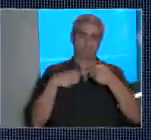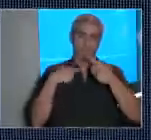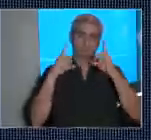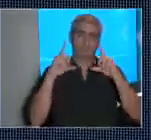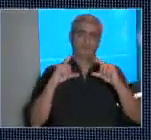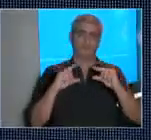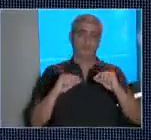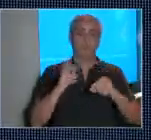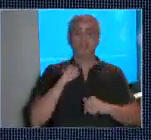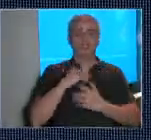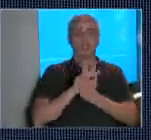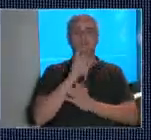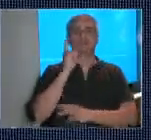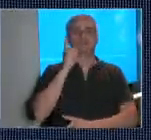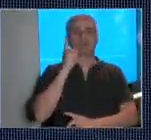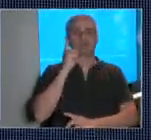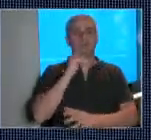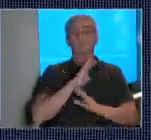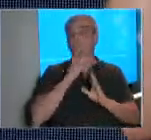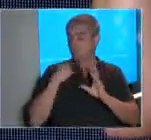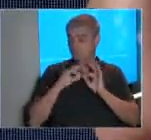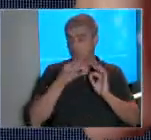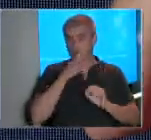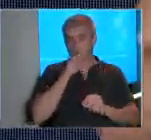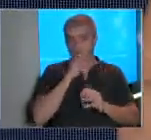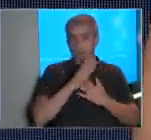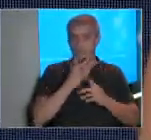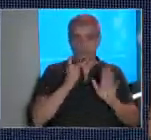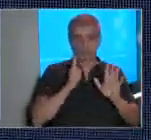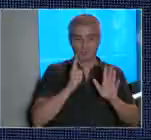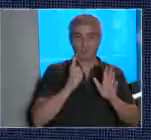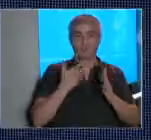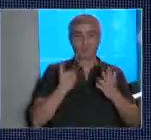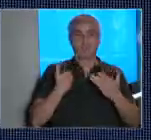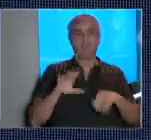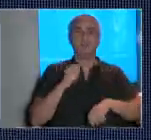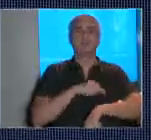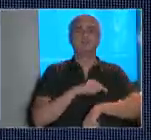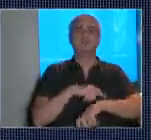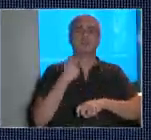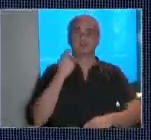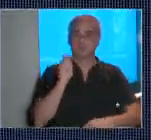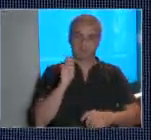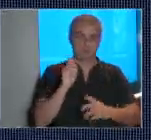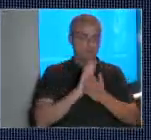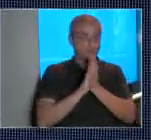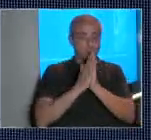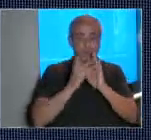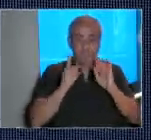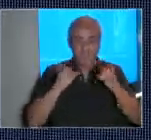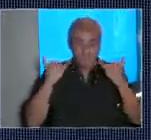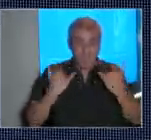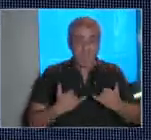ואוזל. יש לנו 11 שנים. מאז שהתחלתי לדבר, חלפו עוד 7 דקות שאיבדנו בהם זמן יקר. השינוי הזה חייב